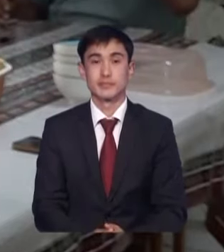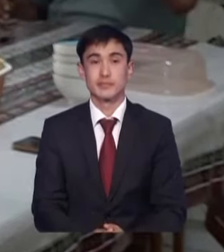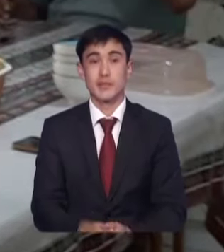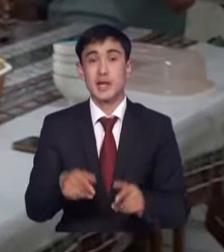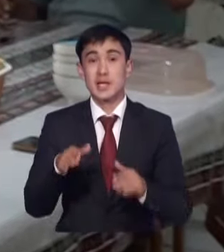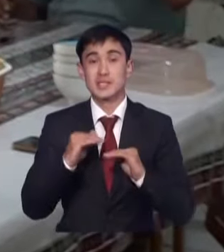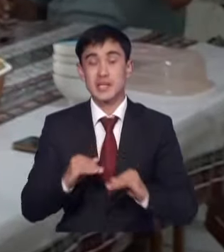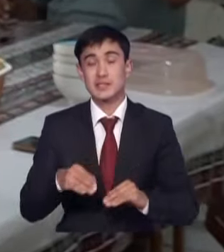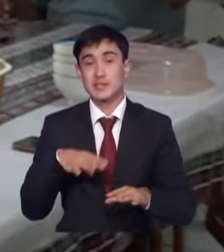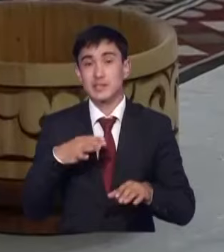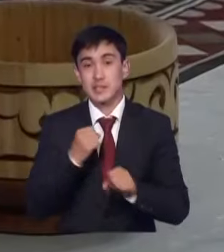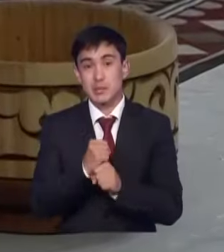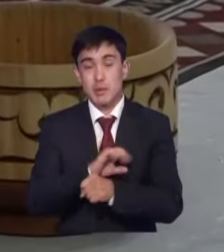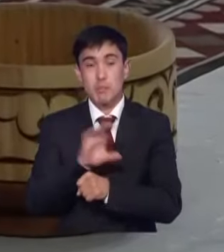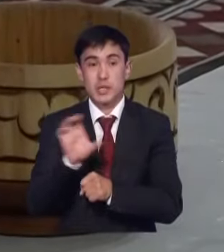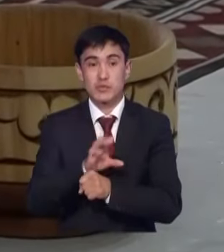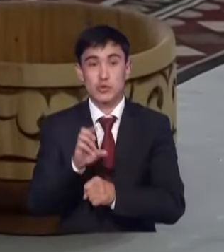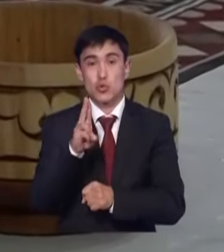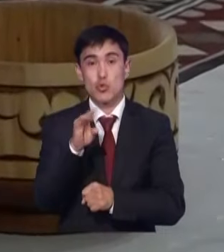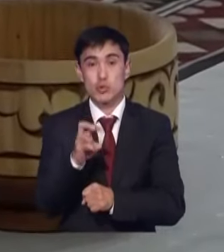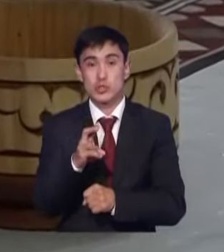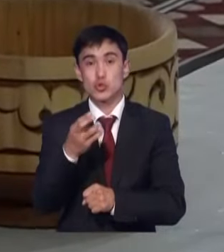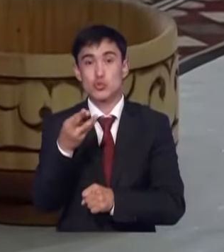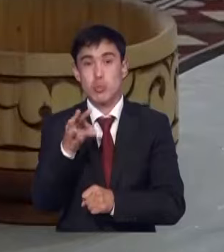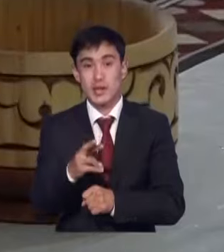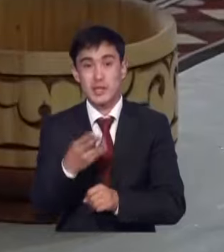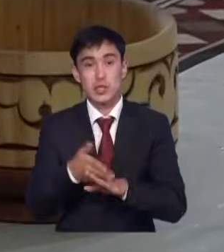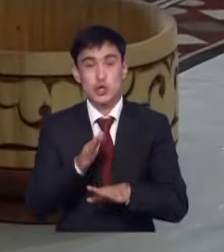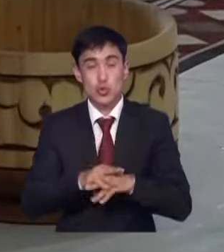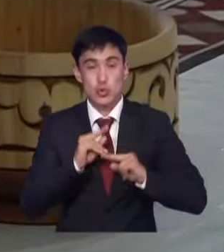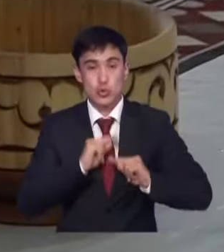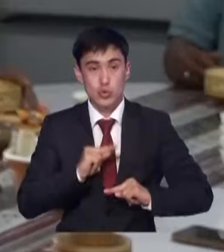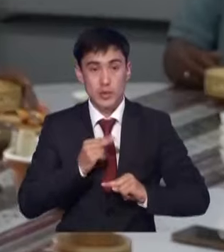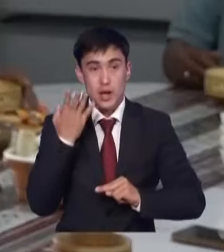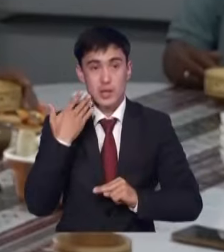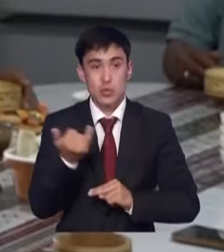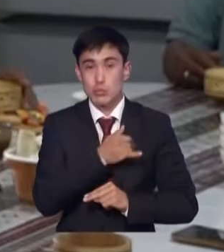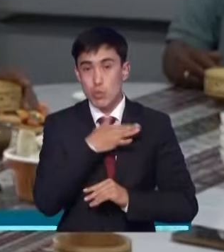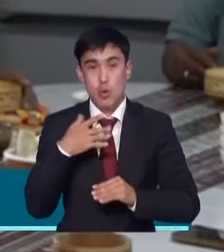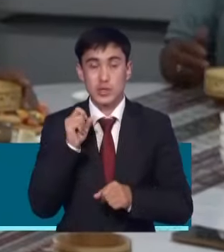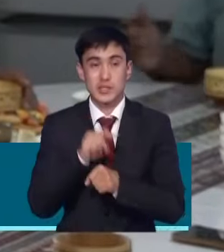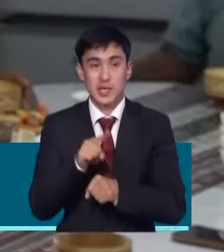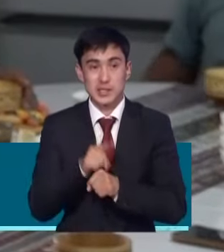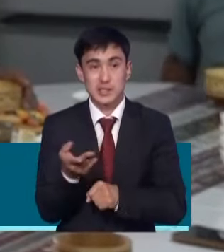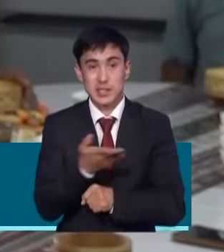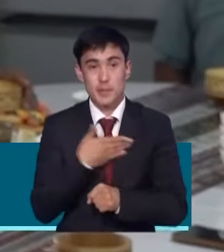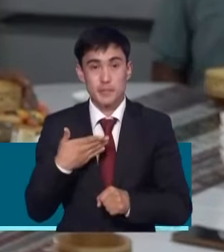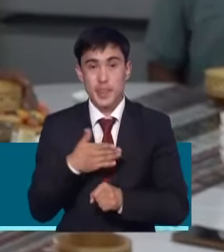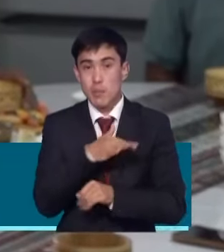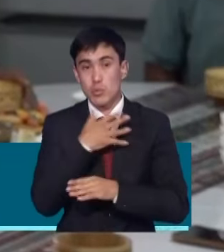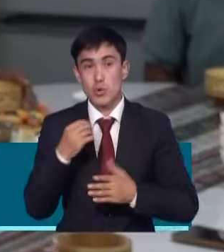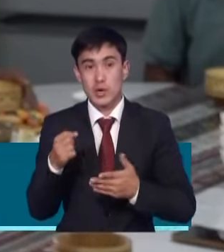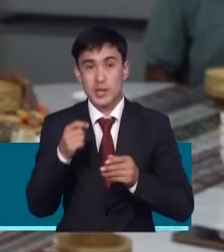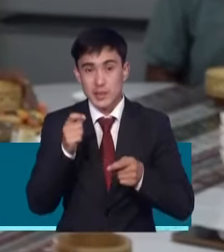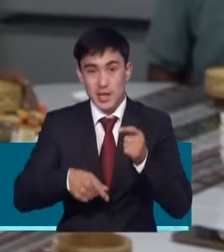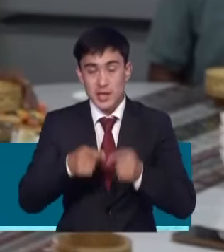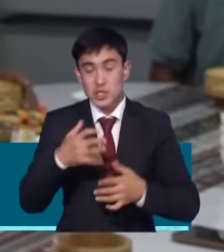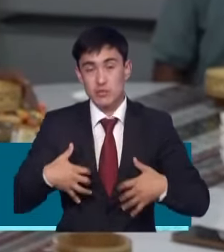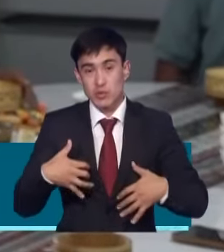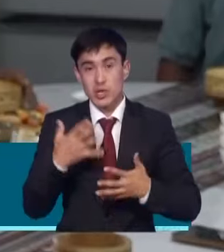С детства я занимаюсь производством кумыса и шубата. Это тяжелый труд. Когда у нас много заказов, нам приходится много доить